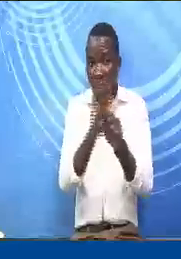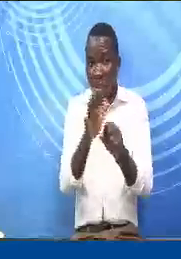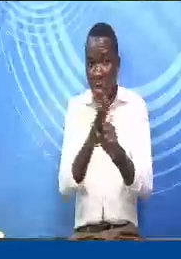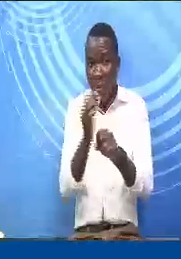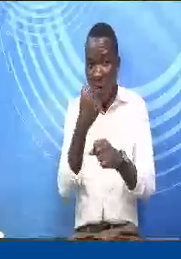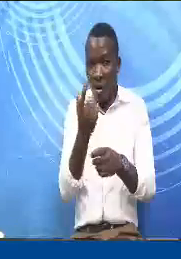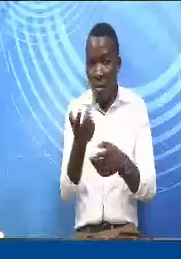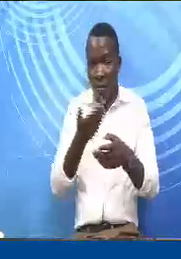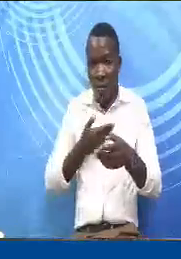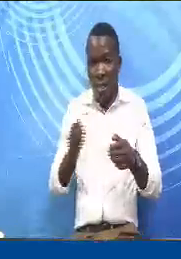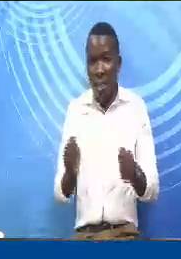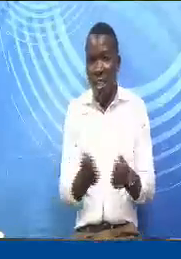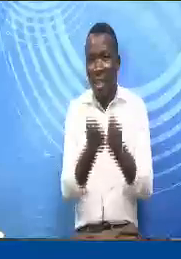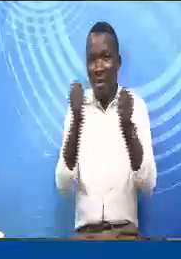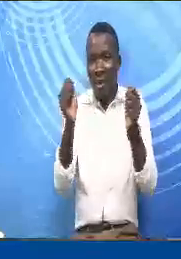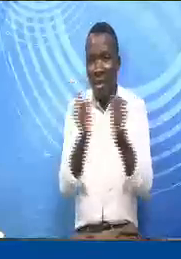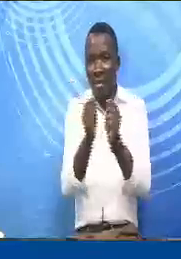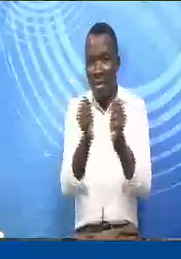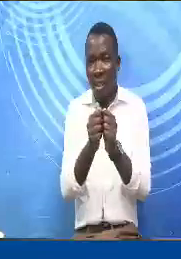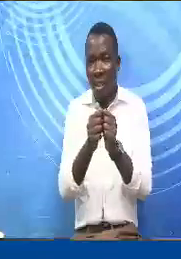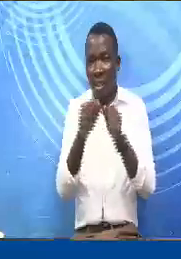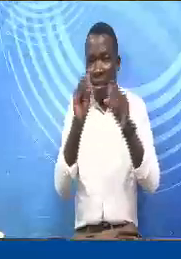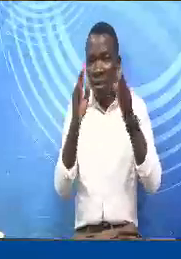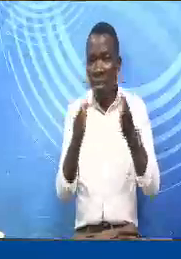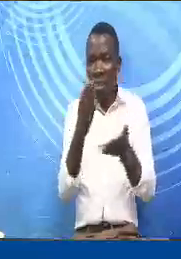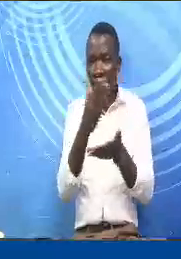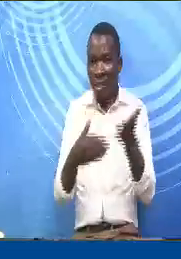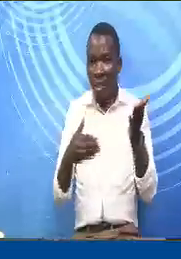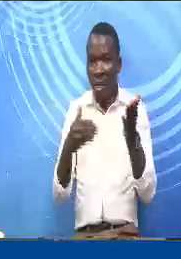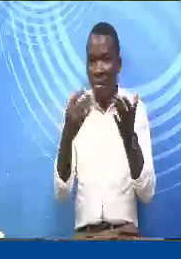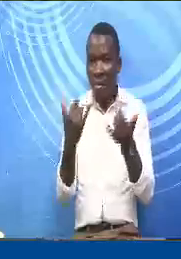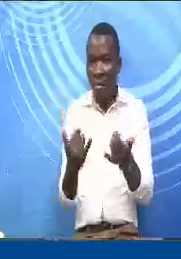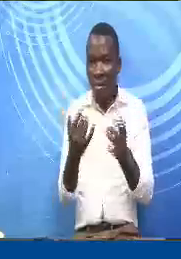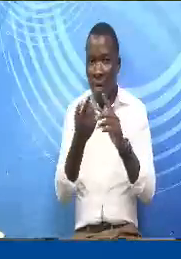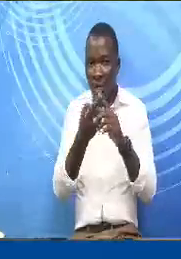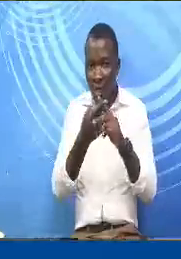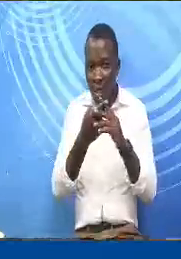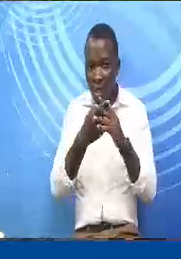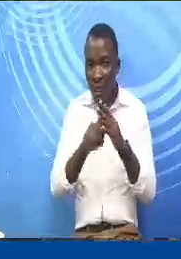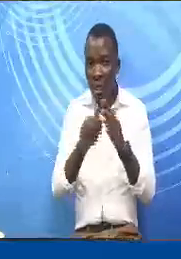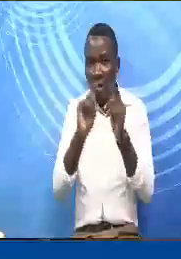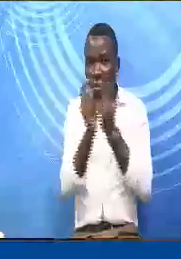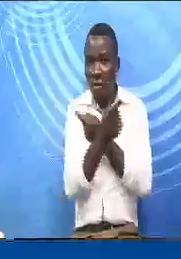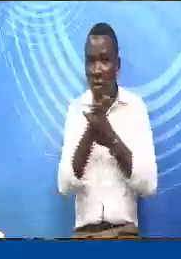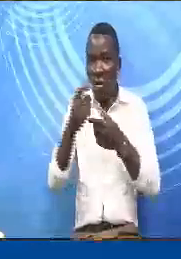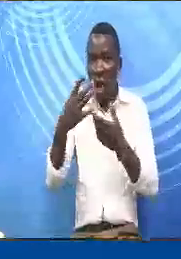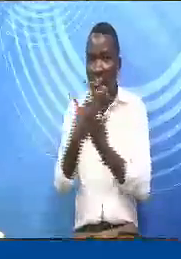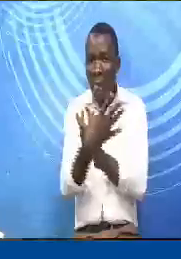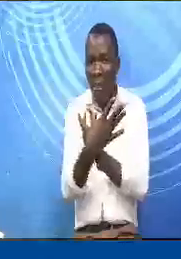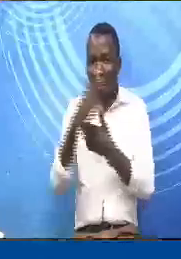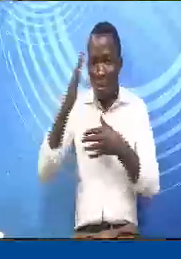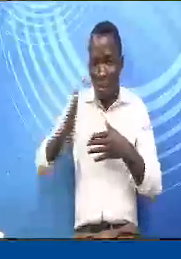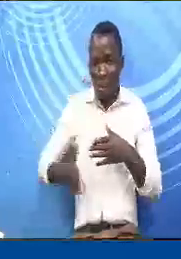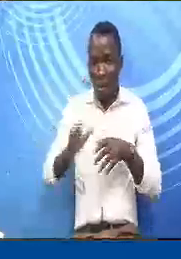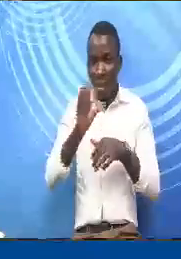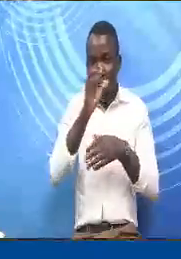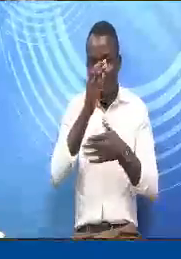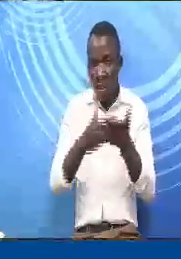byagize ingaruka zikomeye ku banyeshuri, harimo na bamwe kuri ubu batangiye guhindura imico n'imyifatire, harimo n'abafashe imyanzuro yo kureka